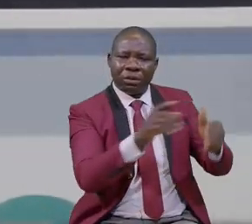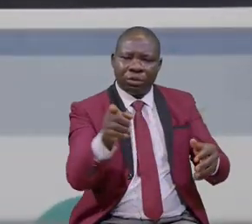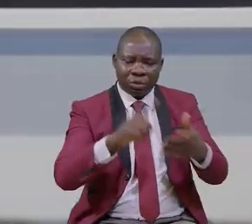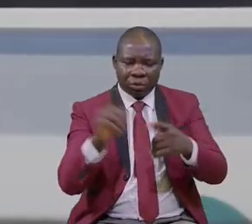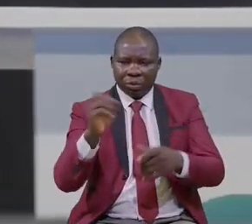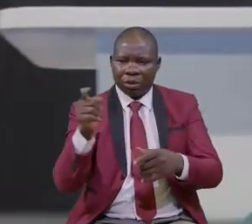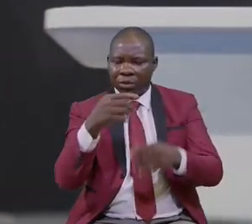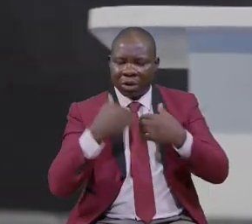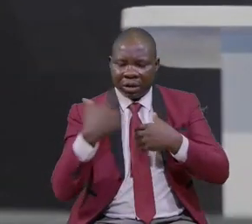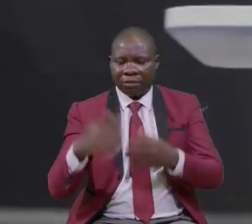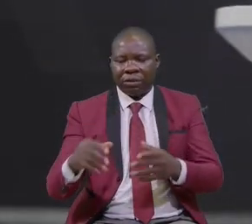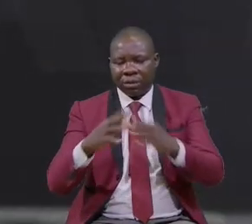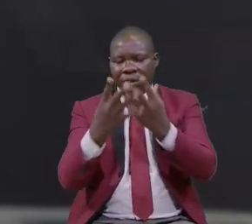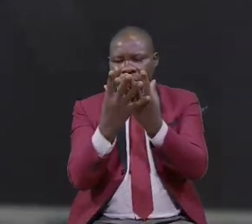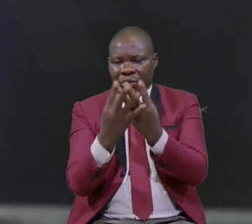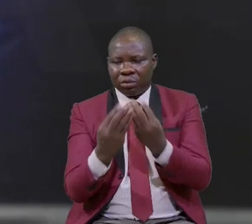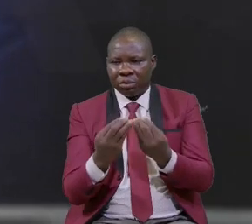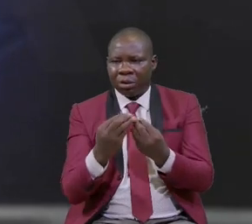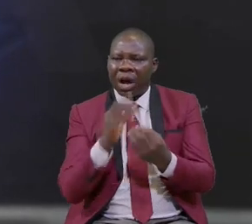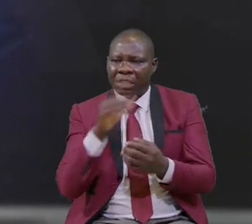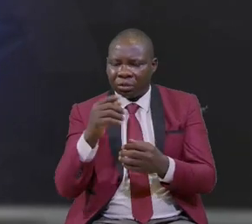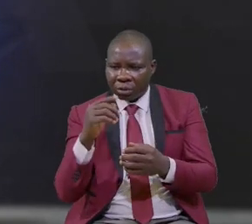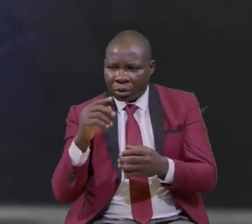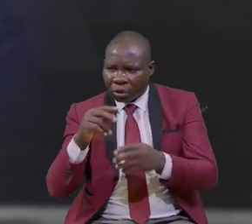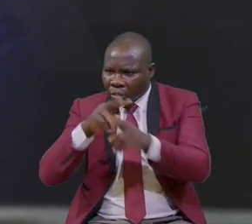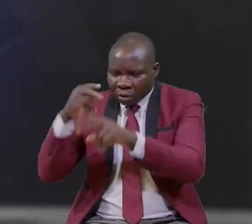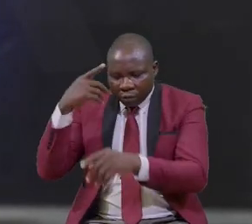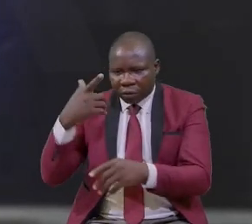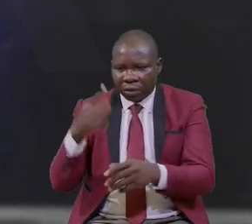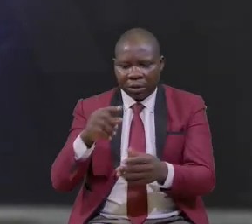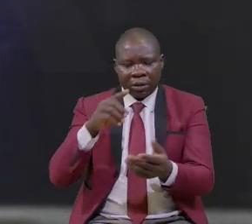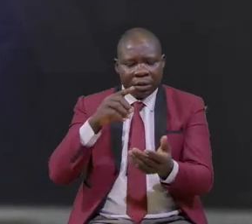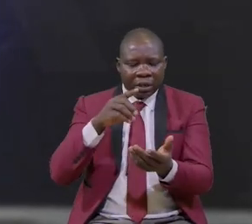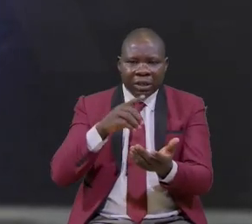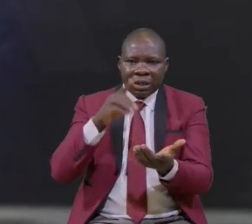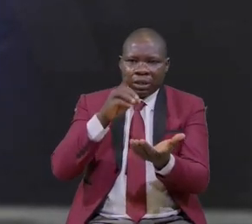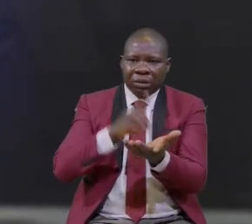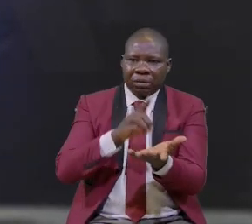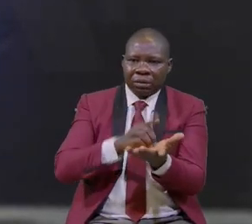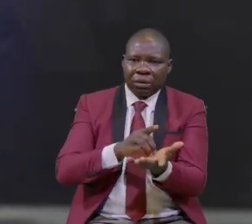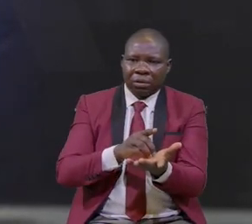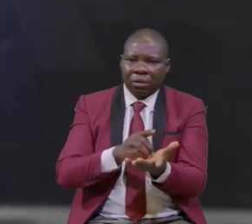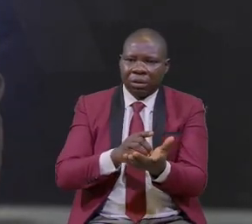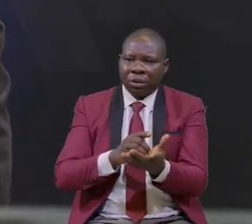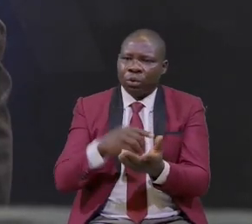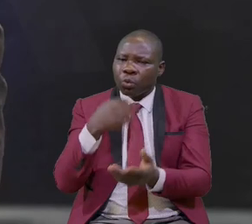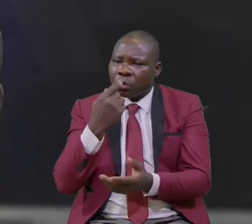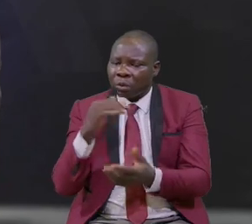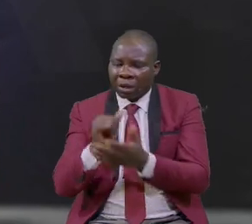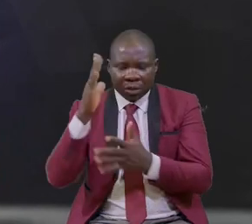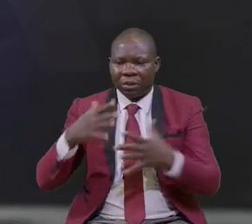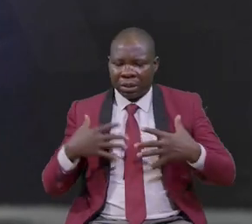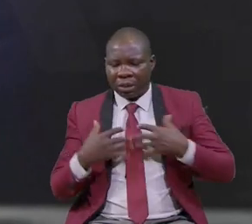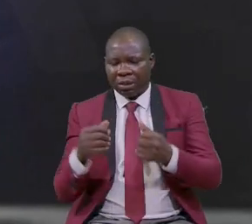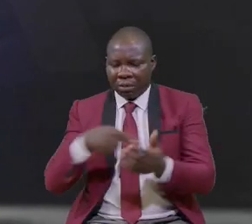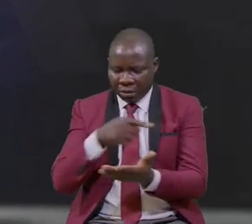la solution. Est-ce que tu cherches une pharmacie? Oui. Laquelle? Celle qui va guérir ceci, guérir ceci. Regarde